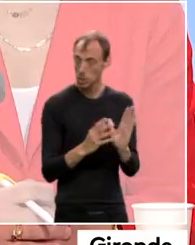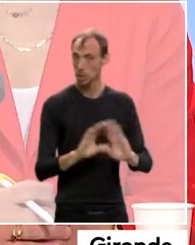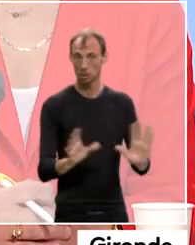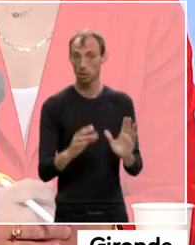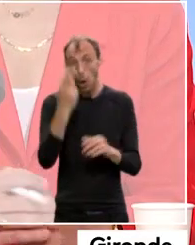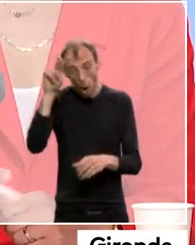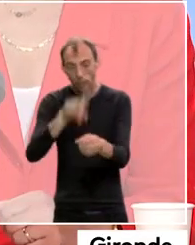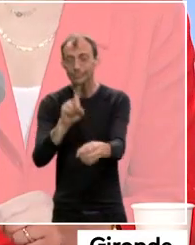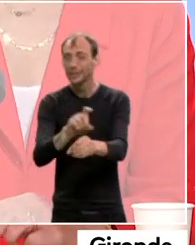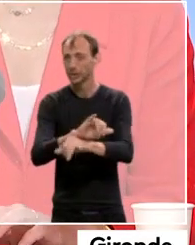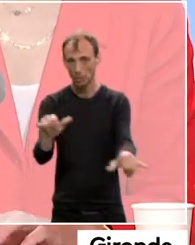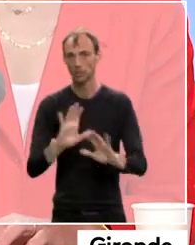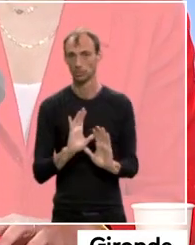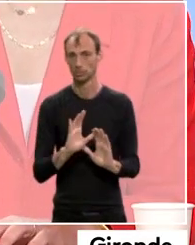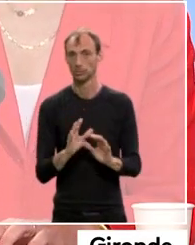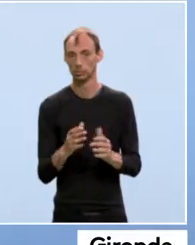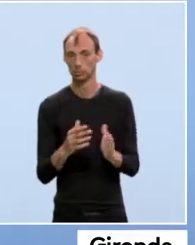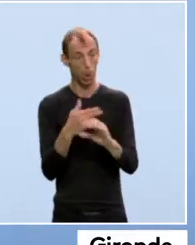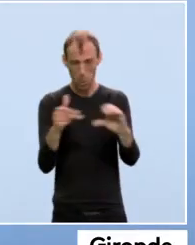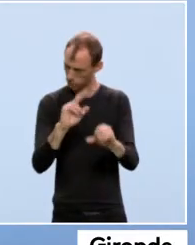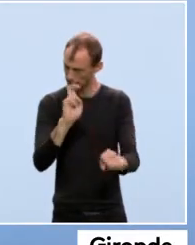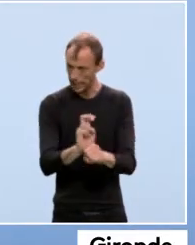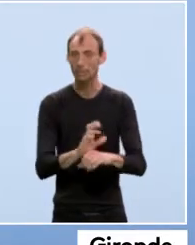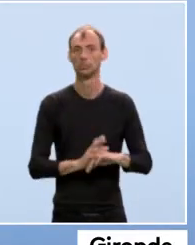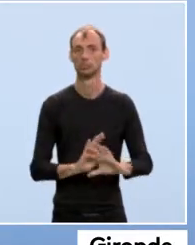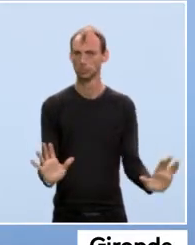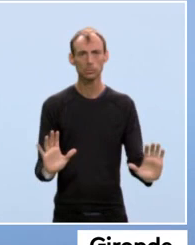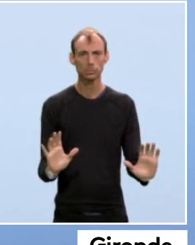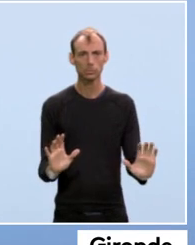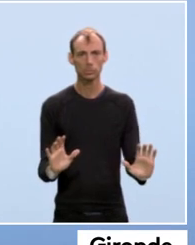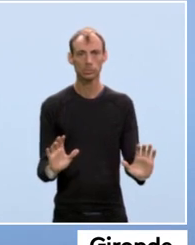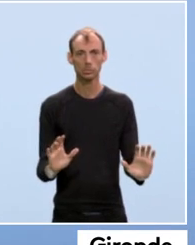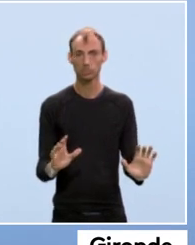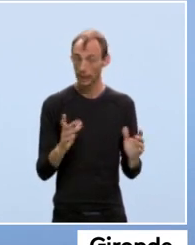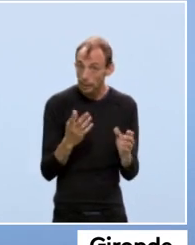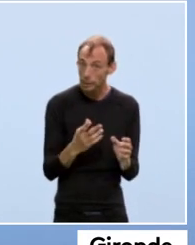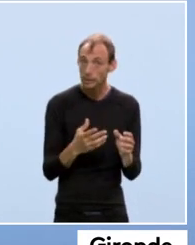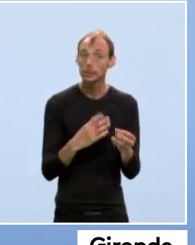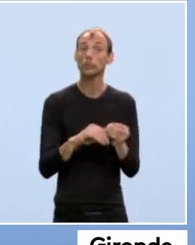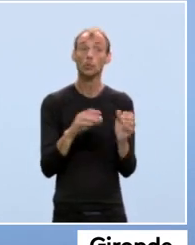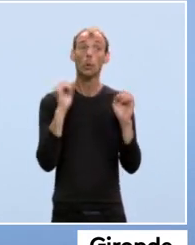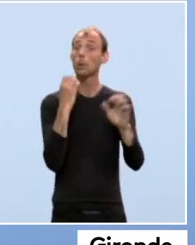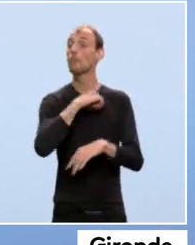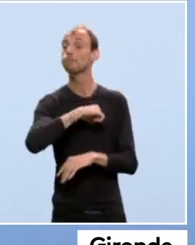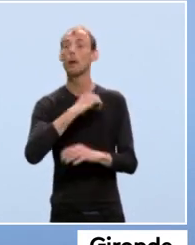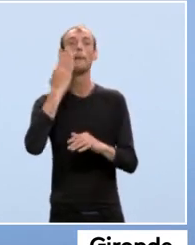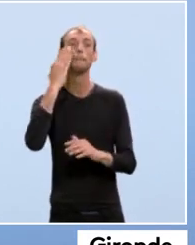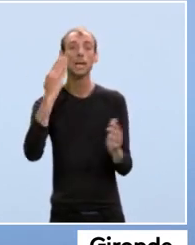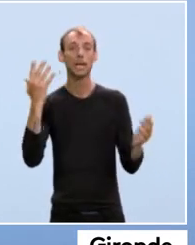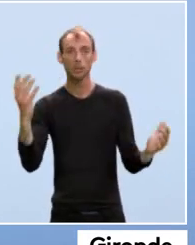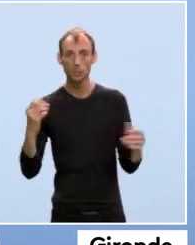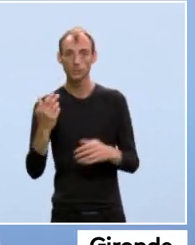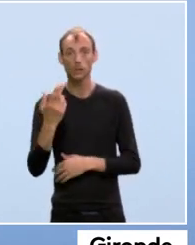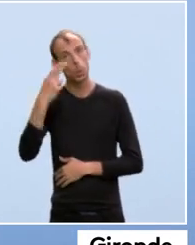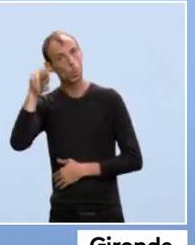par contre on s'entend bien cette désobéissance ne pourra avoir lieu que dans le cas où nous proposons des politiques écologiques et sociales plus ambitieuses que celles de l'Union